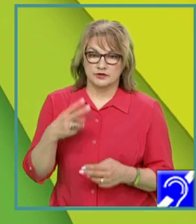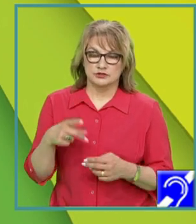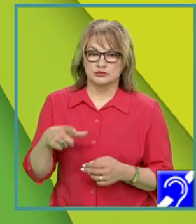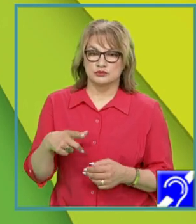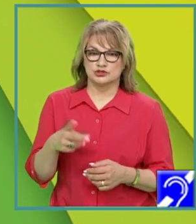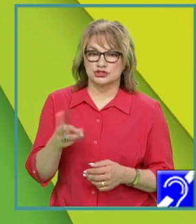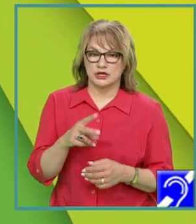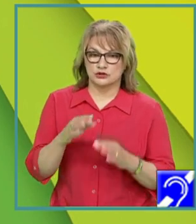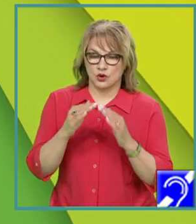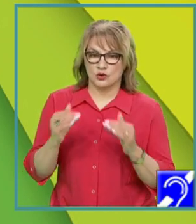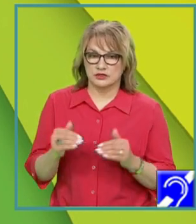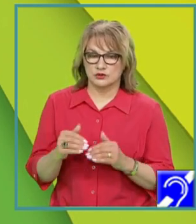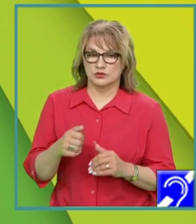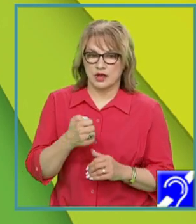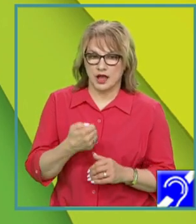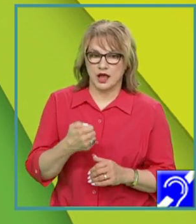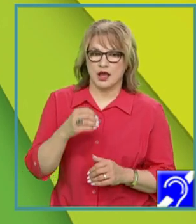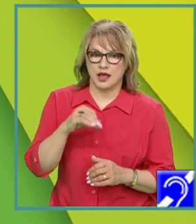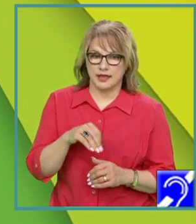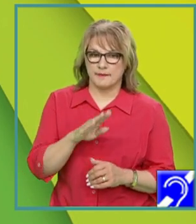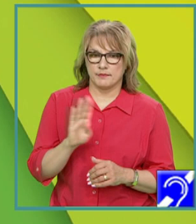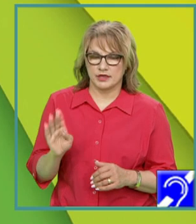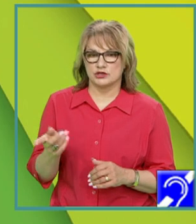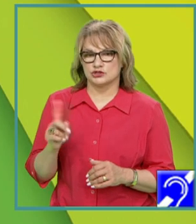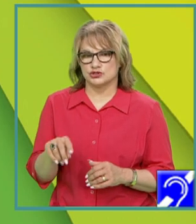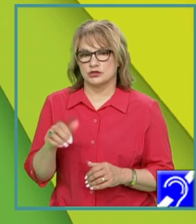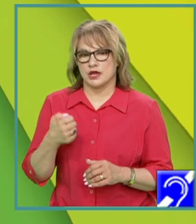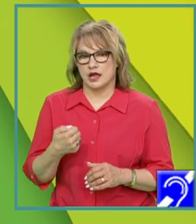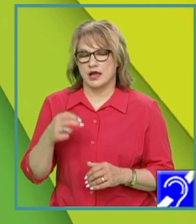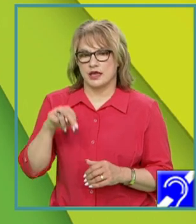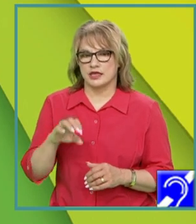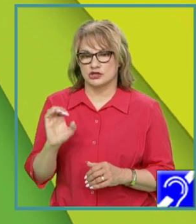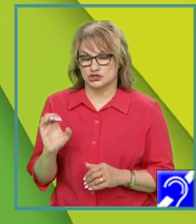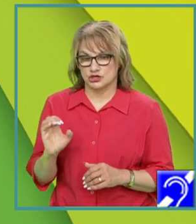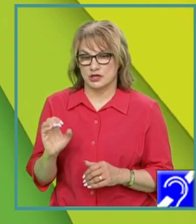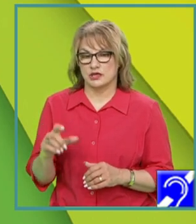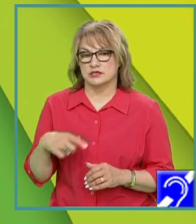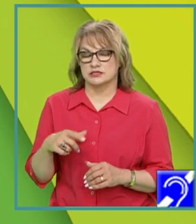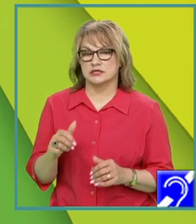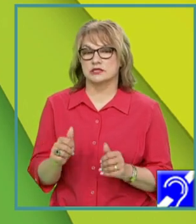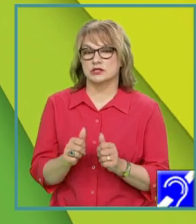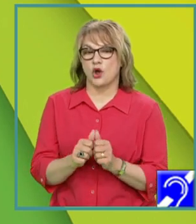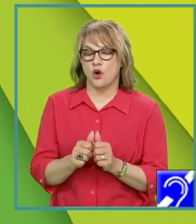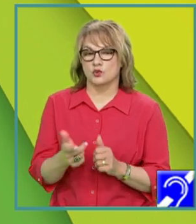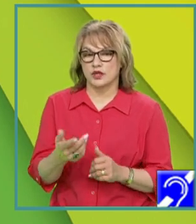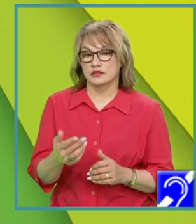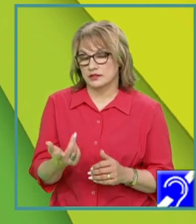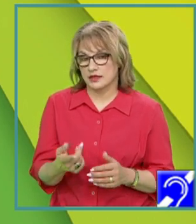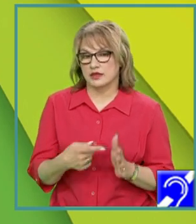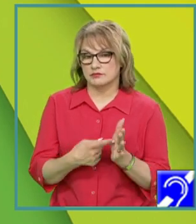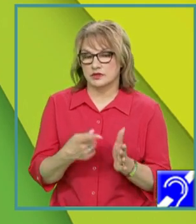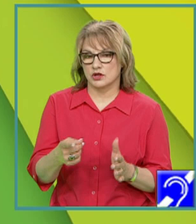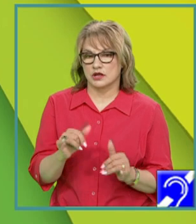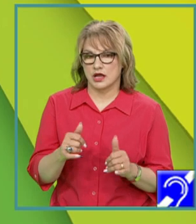cele două triunghiuri a m b și a m c sunt congruente conform cazului